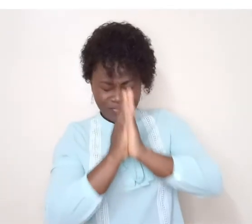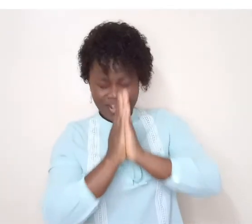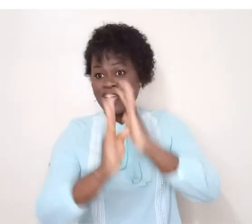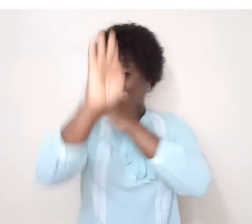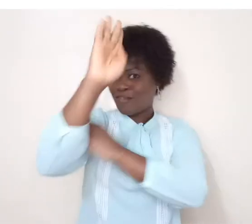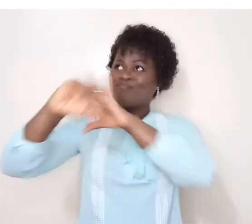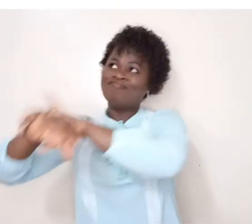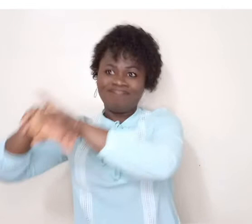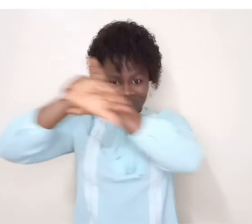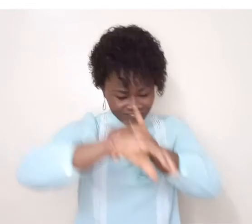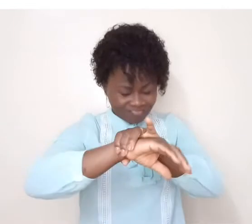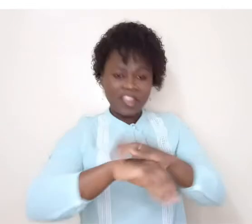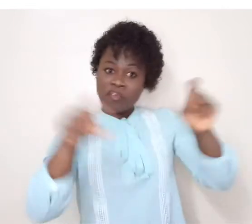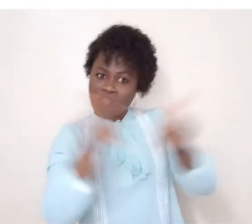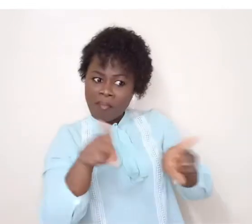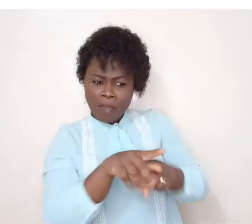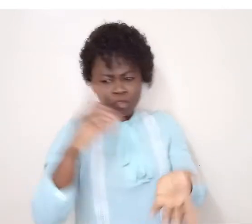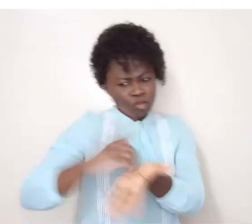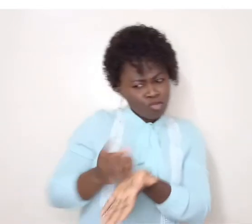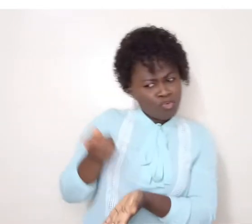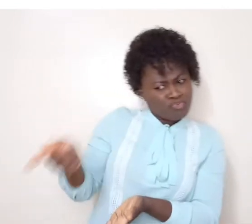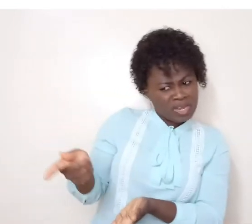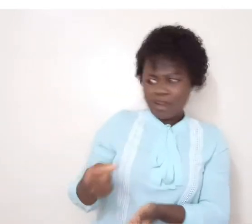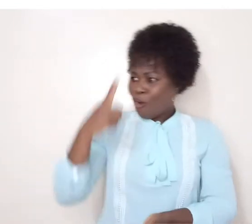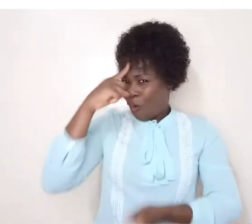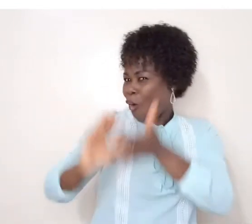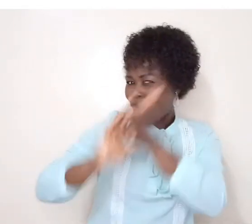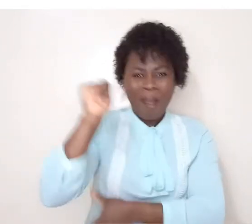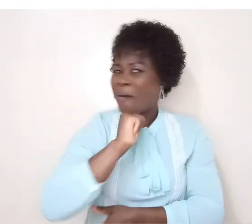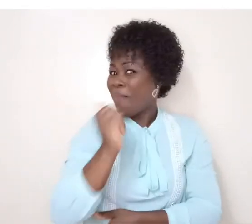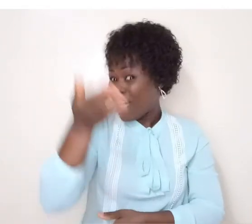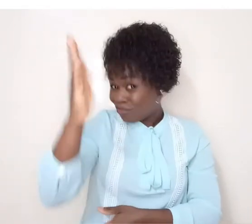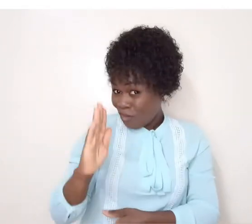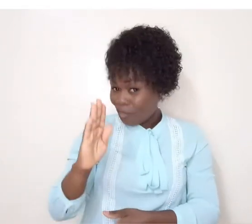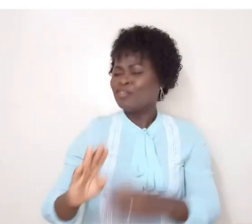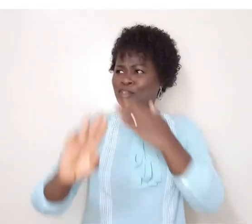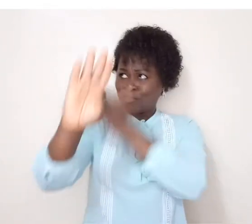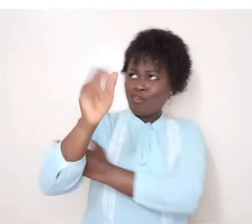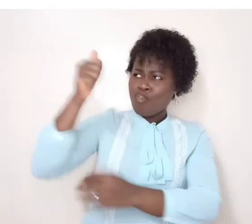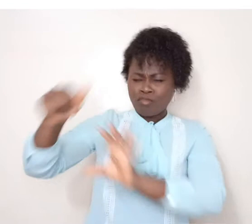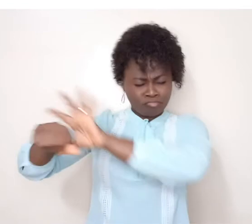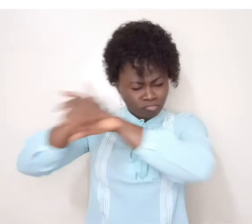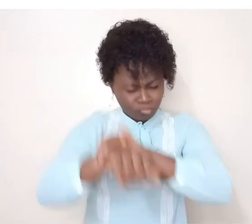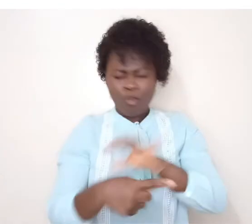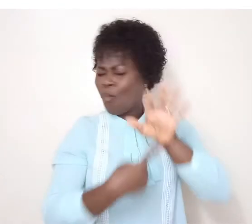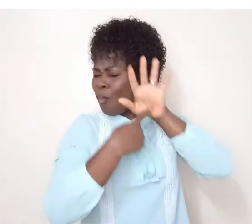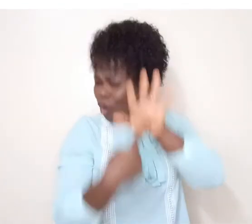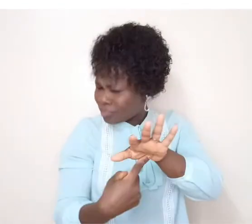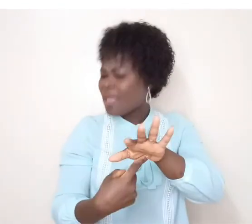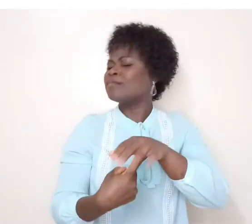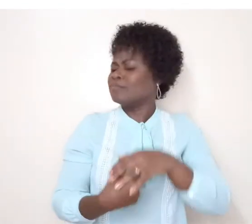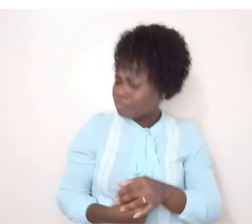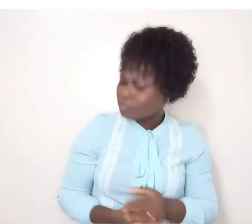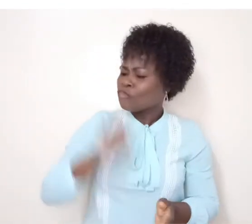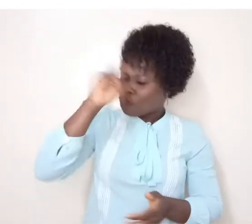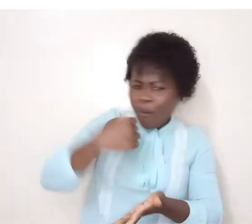vivre, l'opportunité de sortir de sa route, au sens propre et au sens figuré, pour pouvoir donner de son temps à